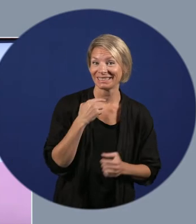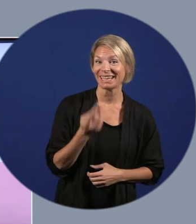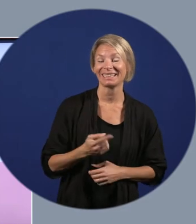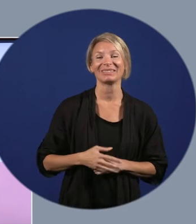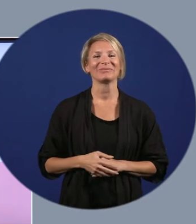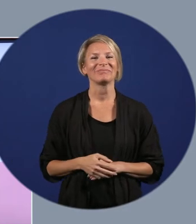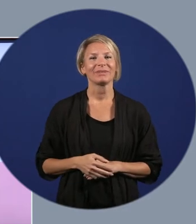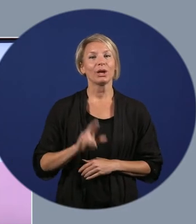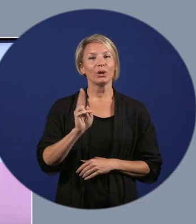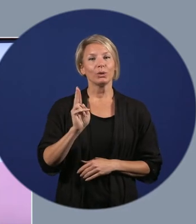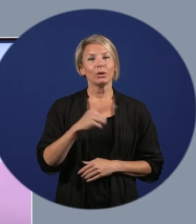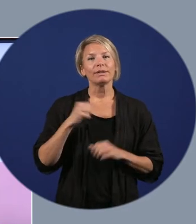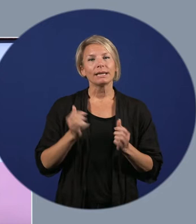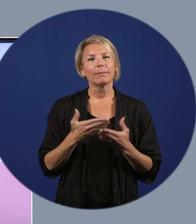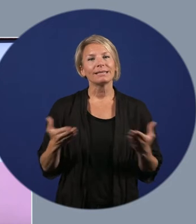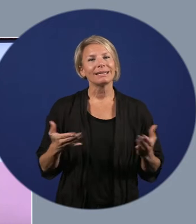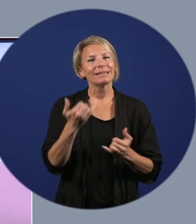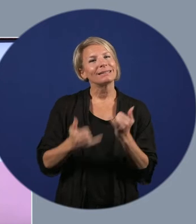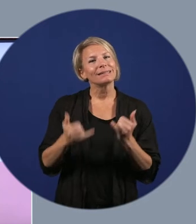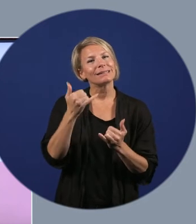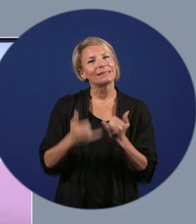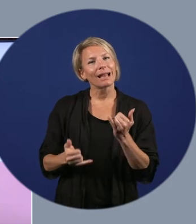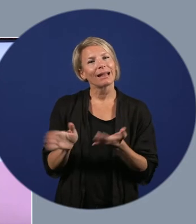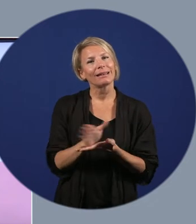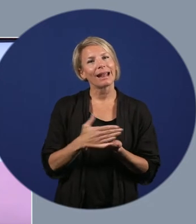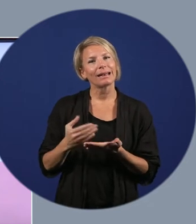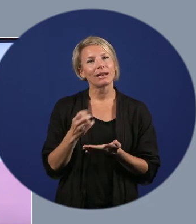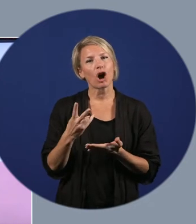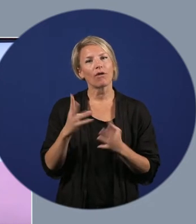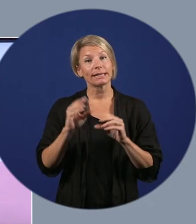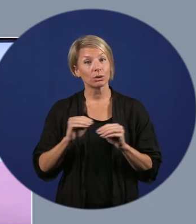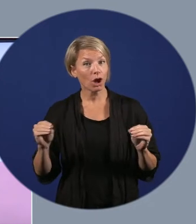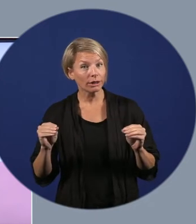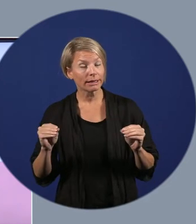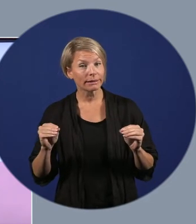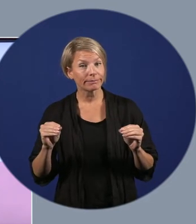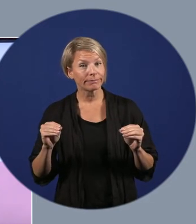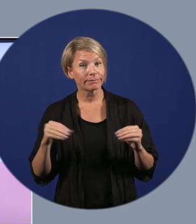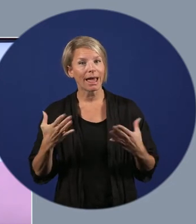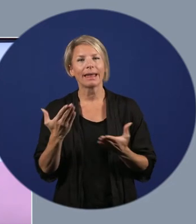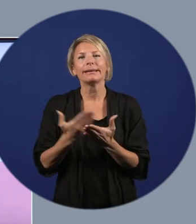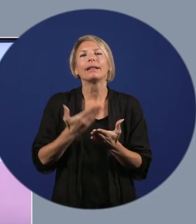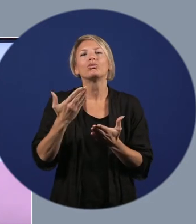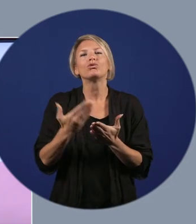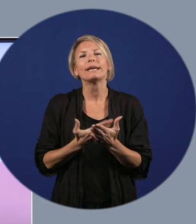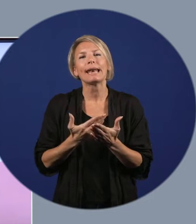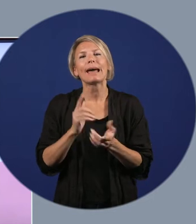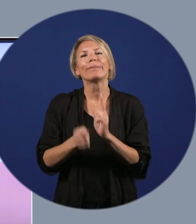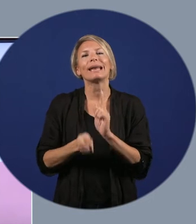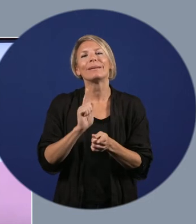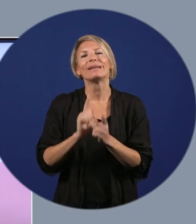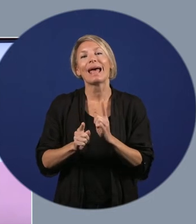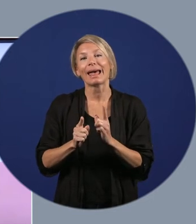vi presentera då den sista delen av resultatet, som är då det nationella